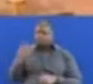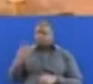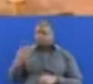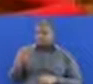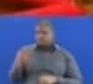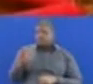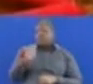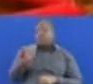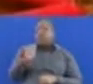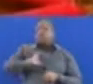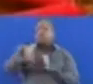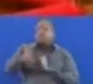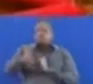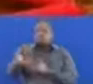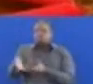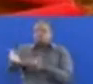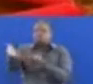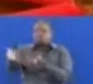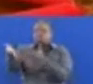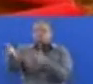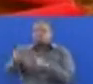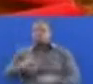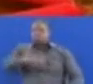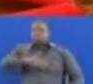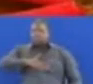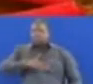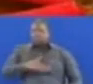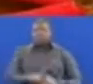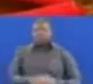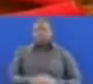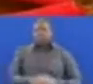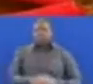Basi ADC na kuruhusu uweze kwenda. Asante sana.